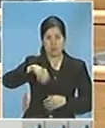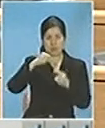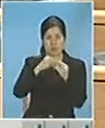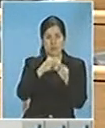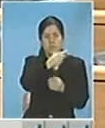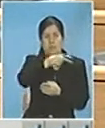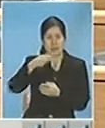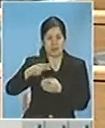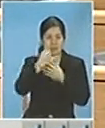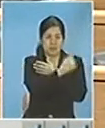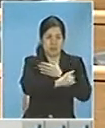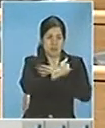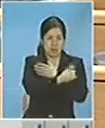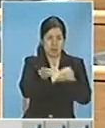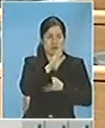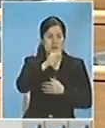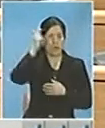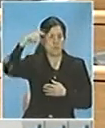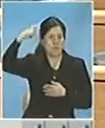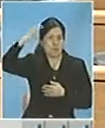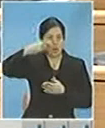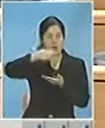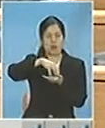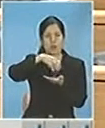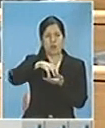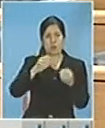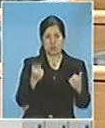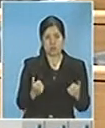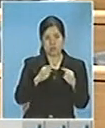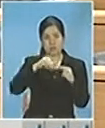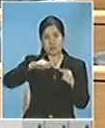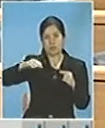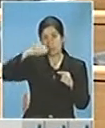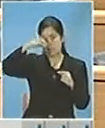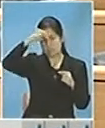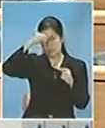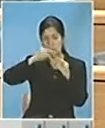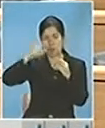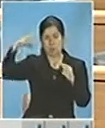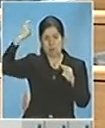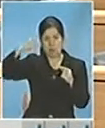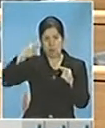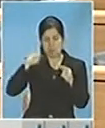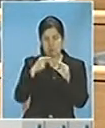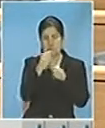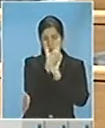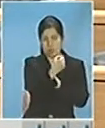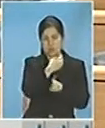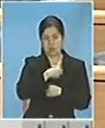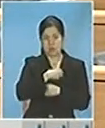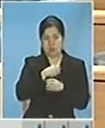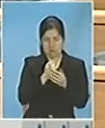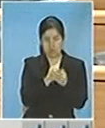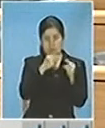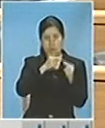ศย่างกุ้งเปิดเผยว่าปัจจุบันนักเรียนชาวพม่านิยมเรียนภาษาไทยเพิ่มขึ้นอย่างมากและทางมห